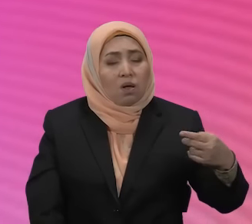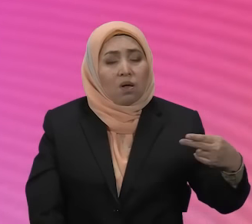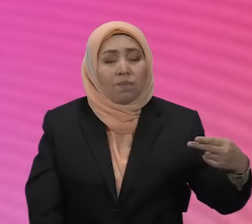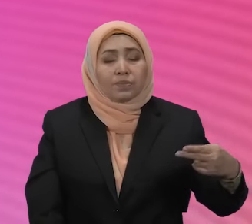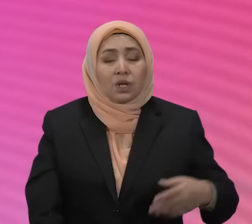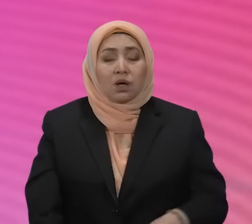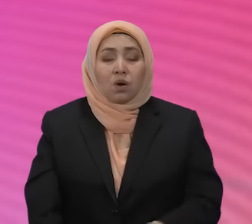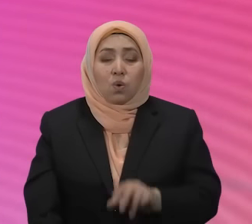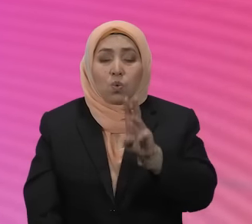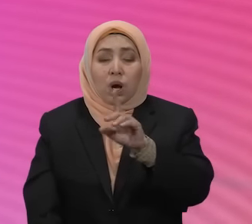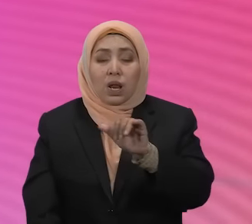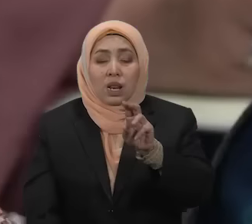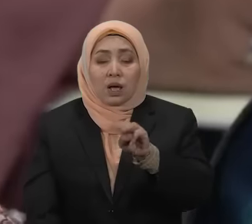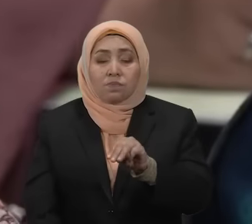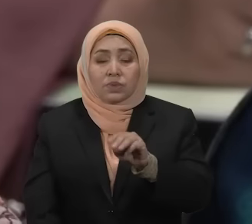Allah. Silakan.